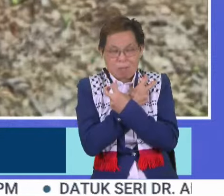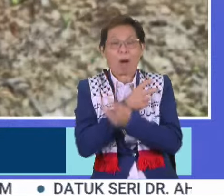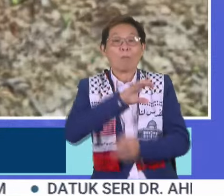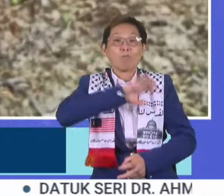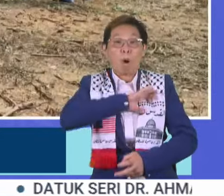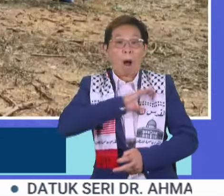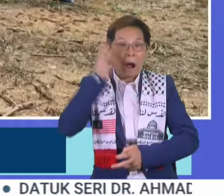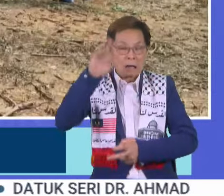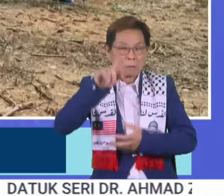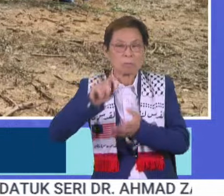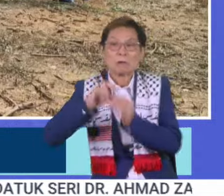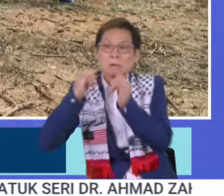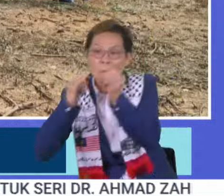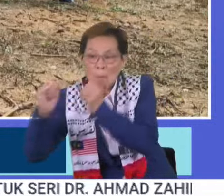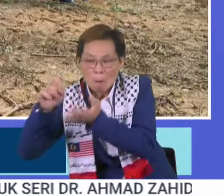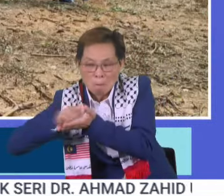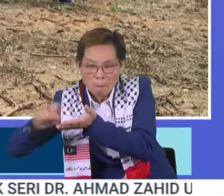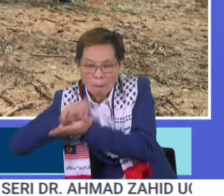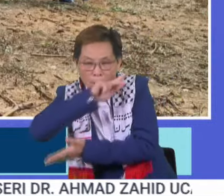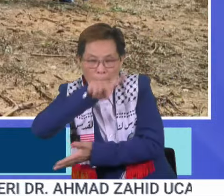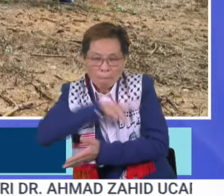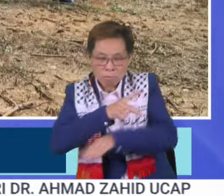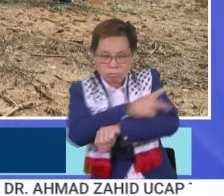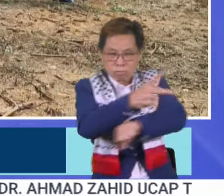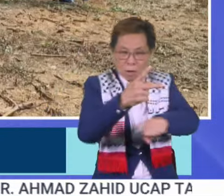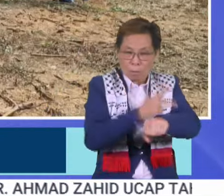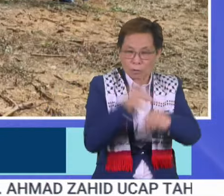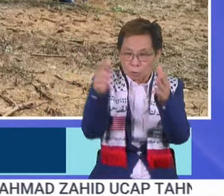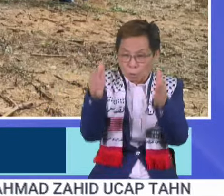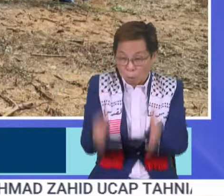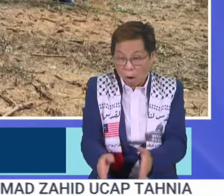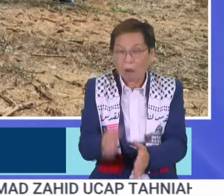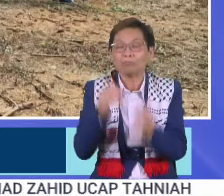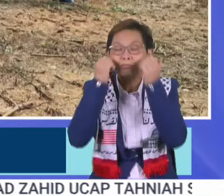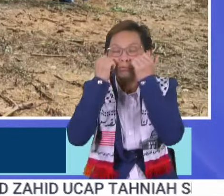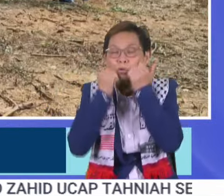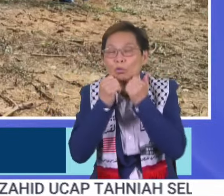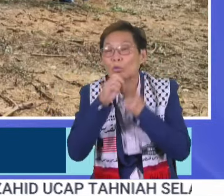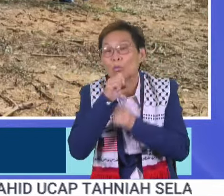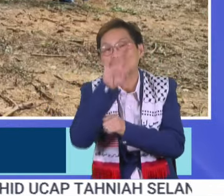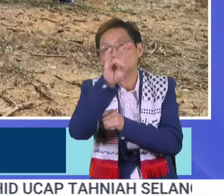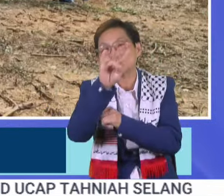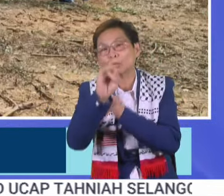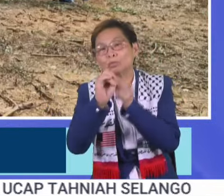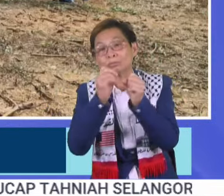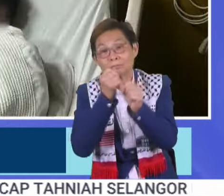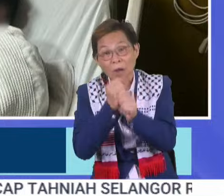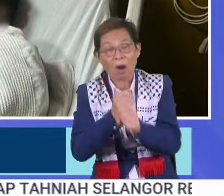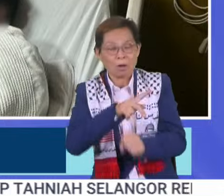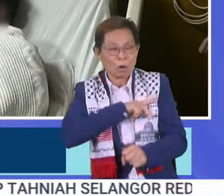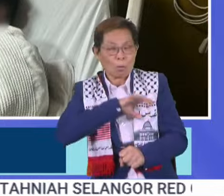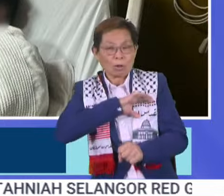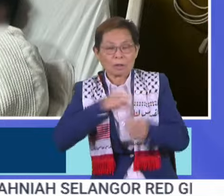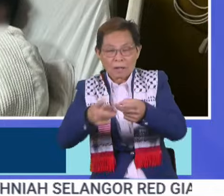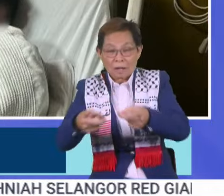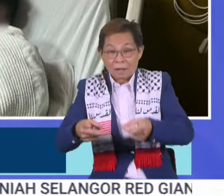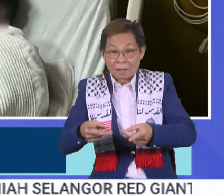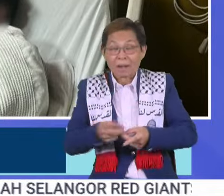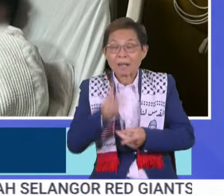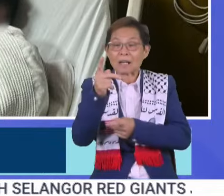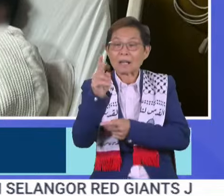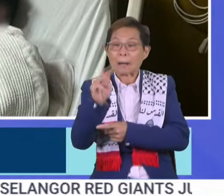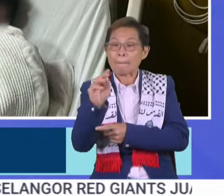Pihak polis akan mengambil keterangan daripada pemilik kebun berkenaan, seorang warga emas berusia 70 tahun. Ketua Polis Daerah Kemaman